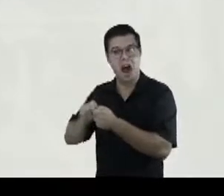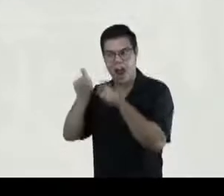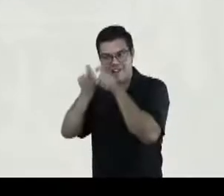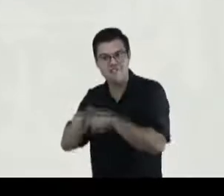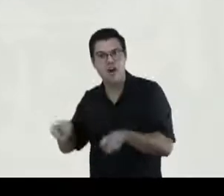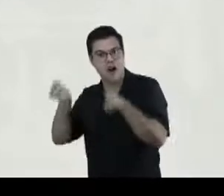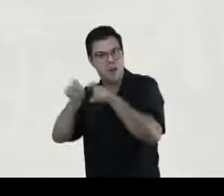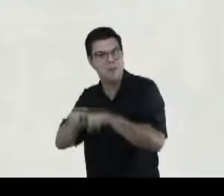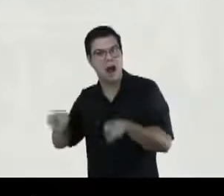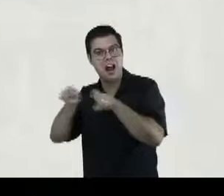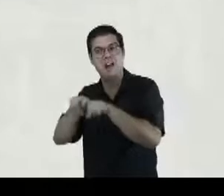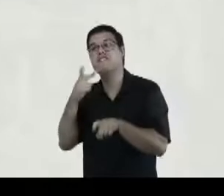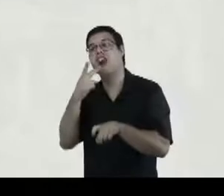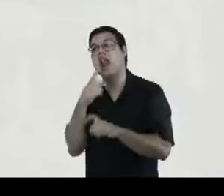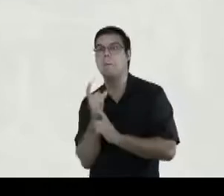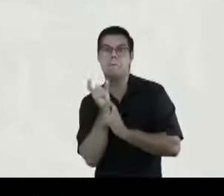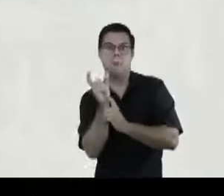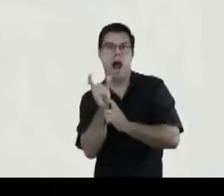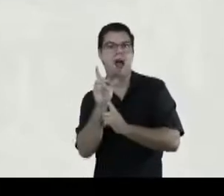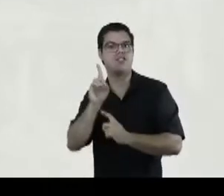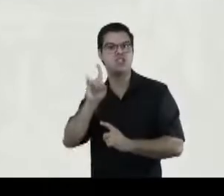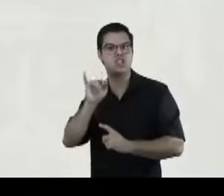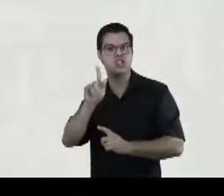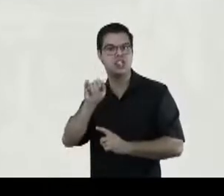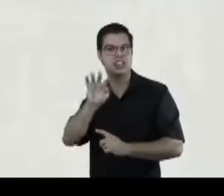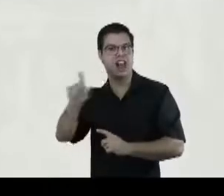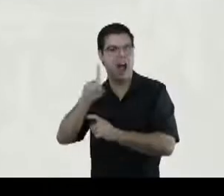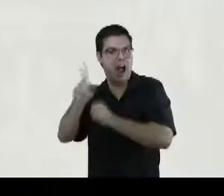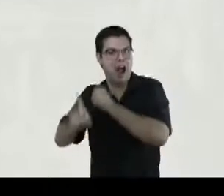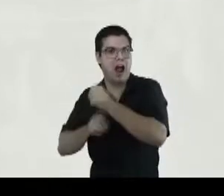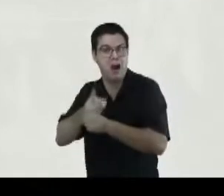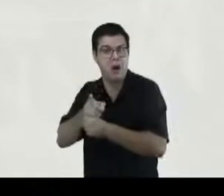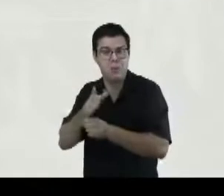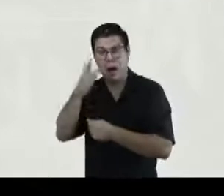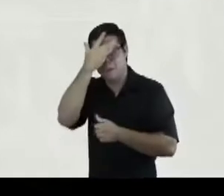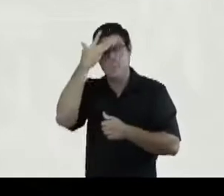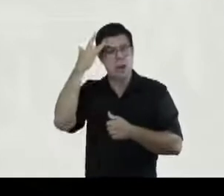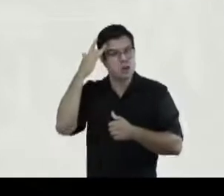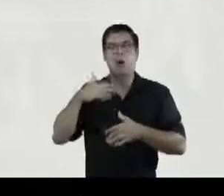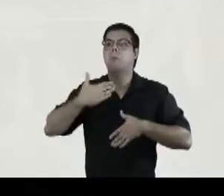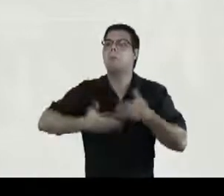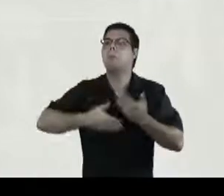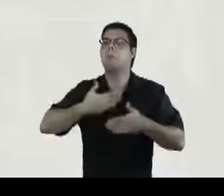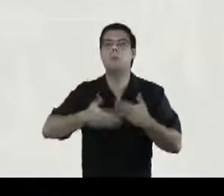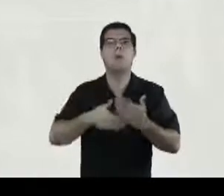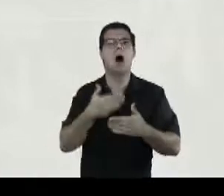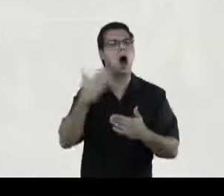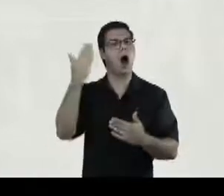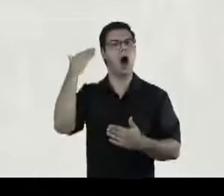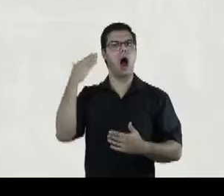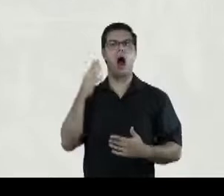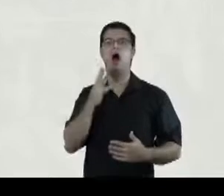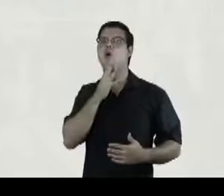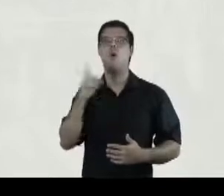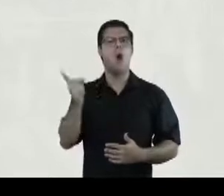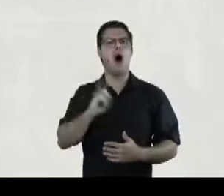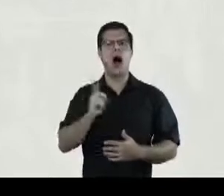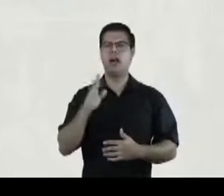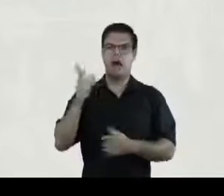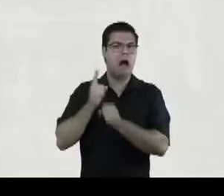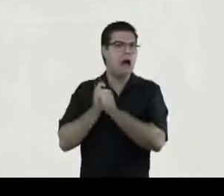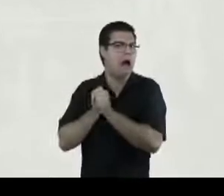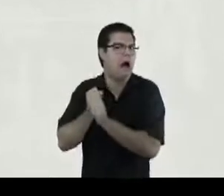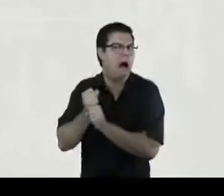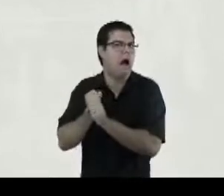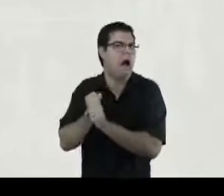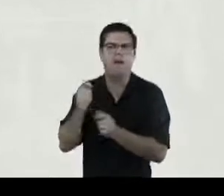que nous faisons depuis des dizaines d'années. Donc c'est un petit peu parfois énervant que les gens réinventent la roue sur